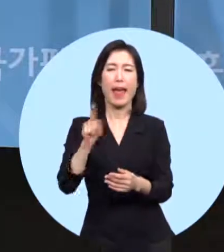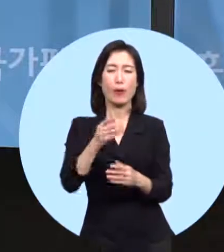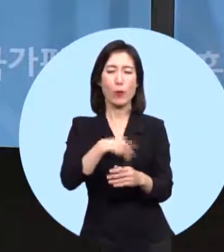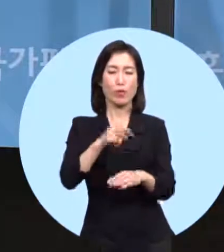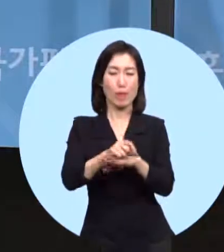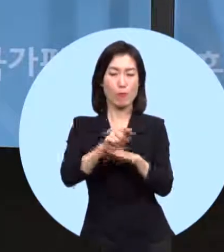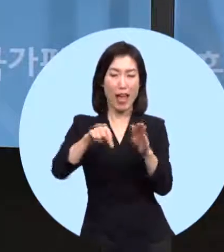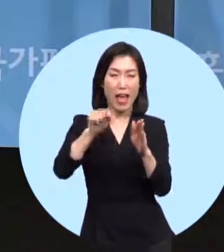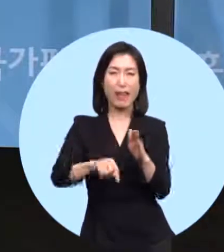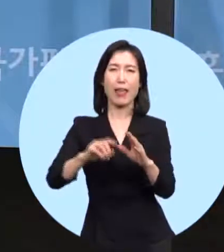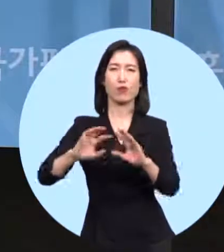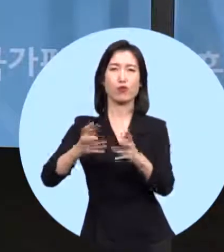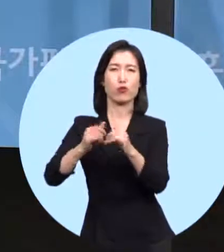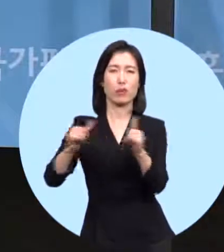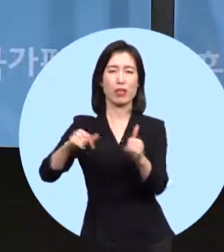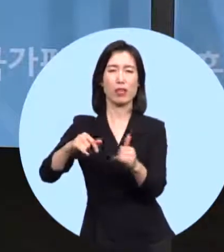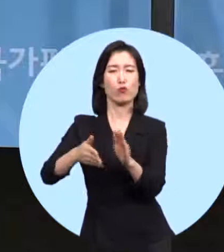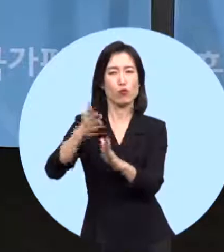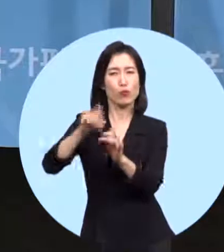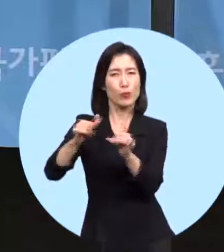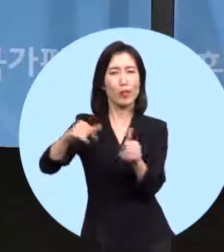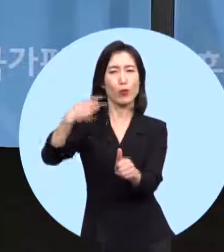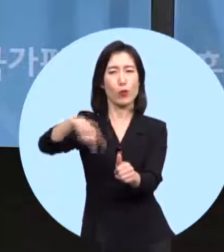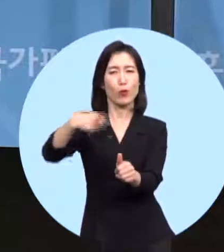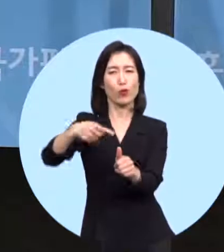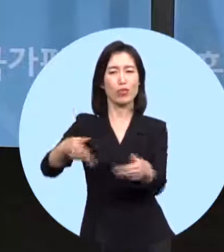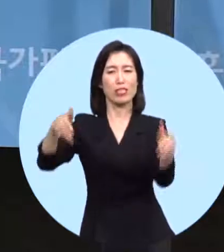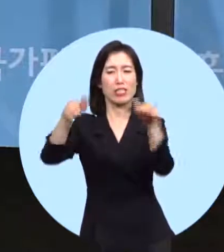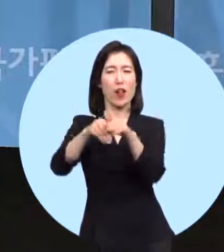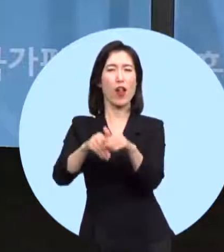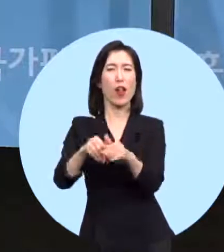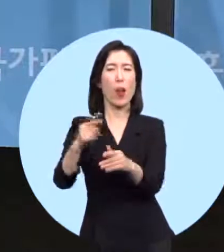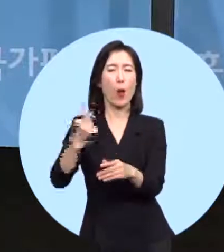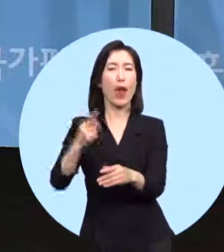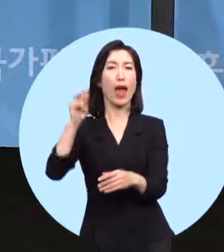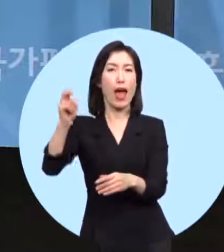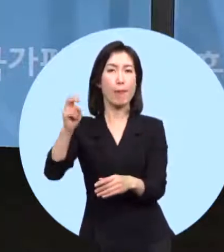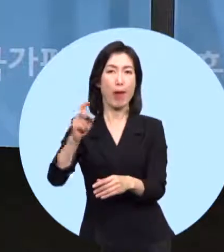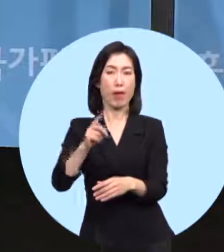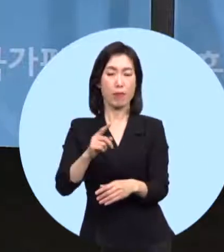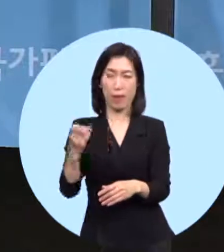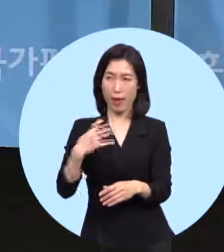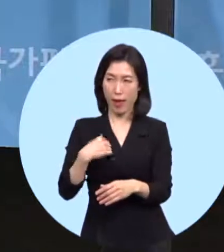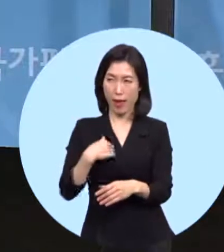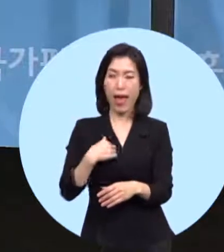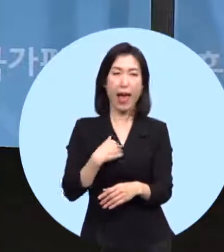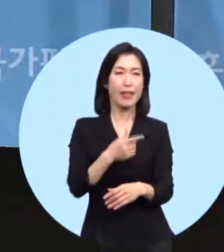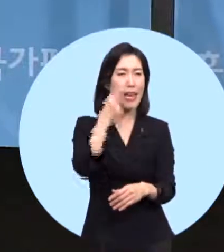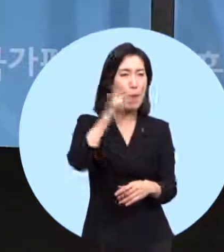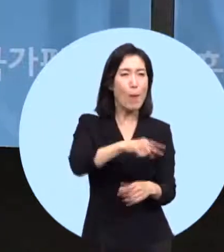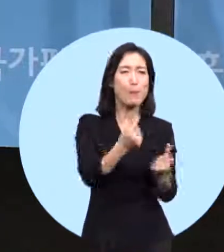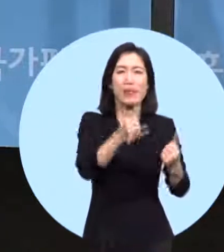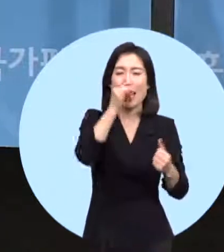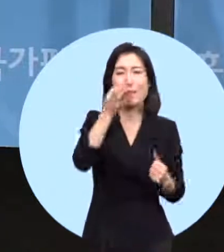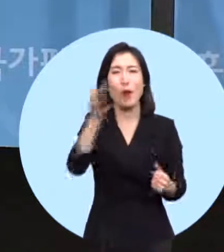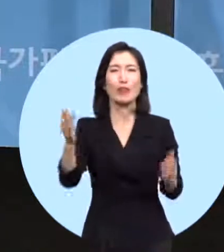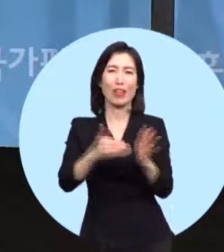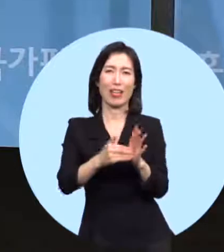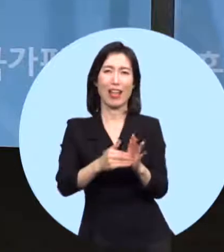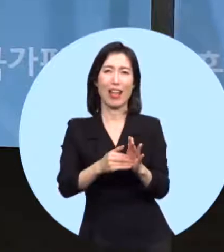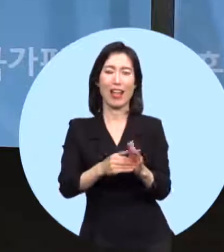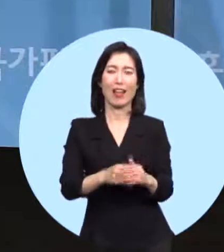주민교육시설이나 복지로 될 거야 라고 하셨을 때 제가 공민관 시설을 보여줬어요. 교육시설로 갈 줄 알고. 그런데 또